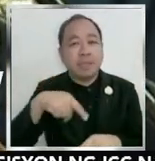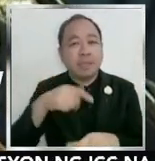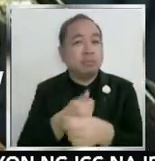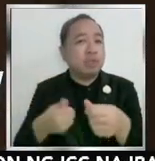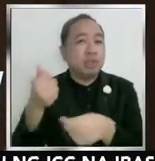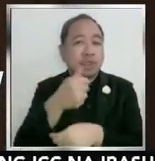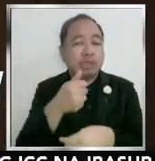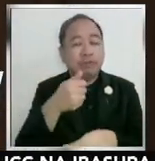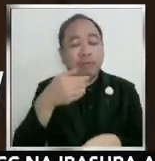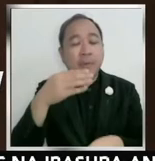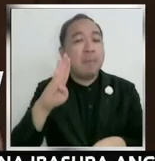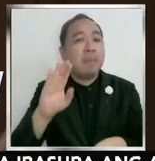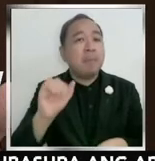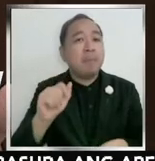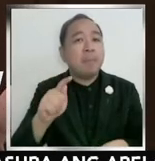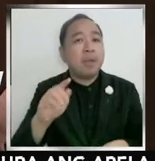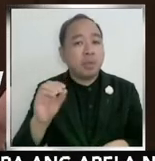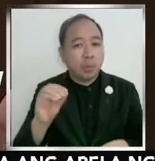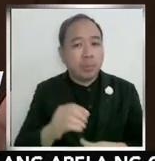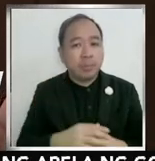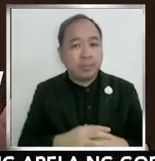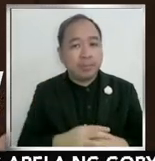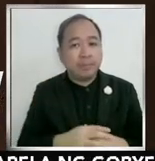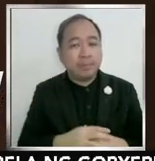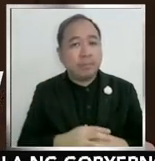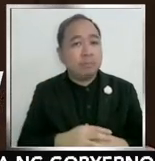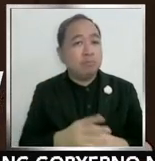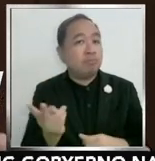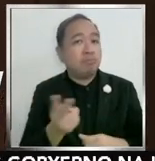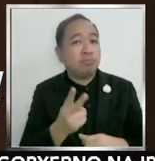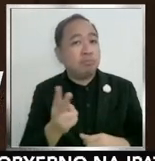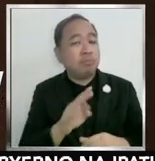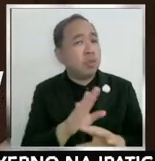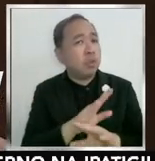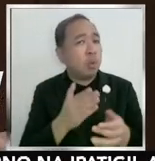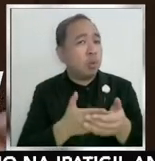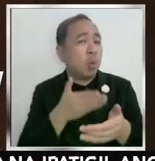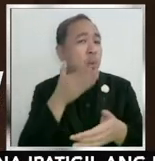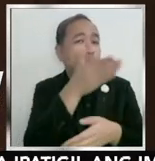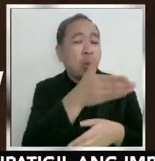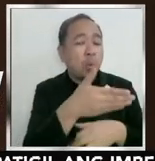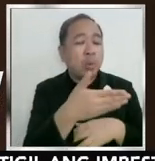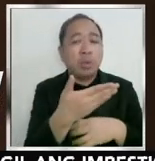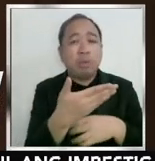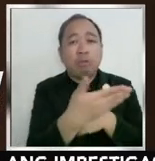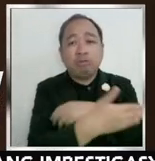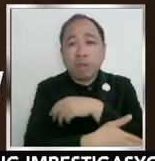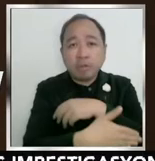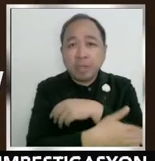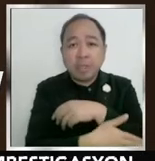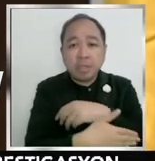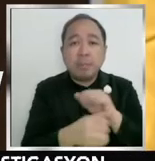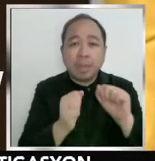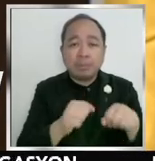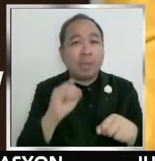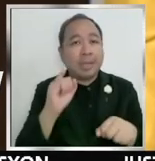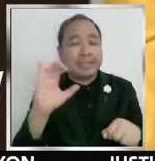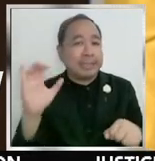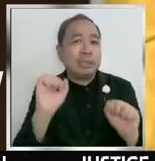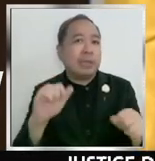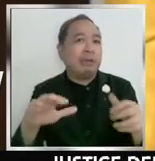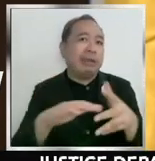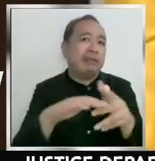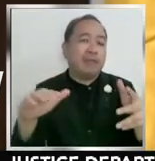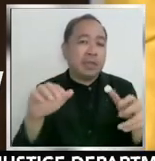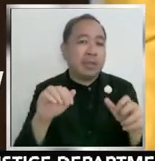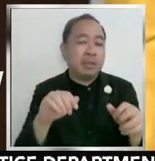Rosa. Huwag kayo pupunta sa lugar na maaring mag-ano ang ICC, makialam. Mag-usap muna